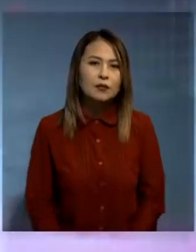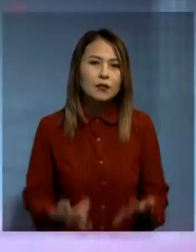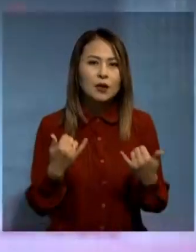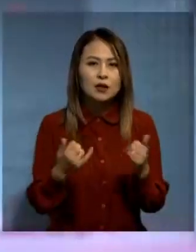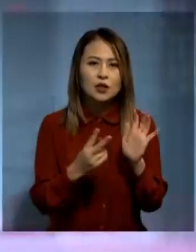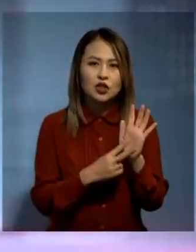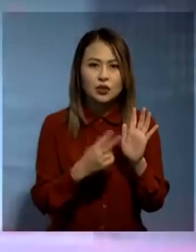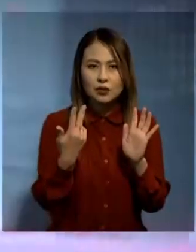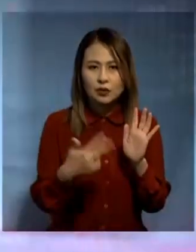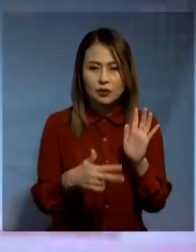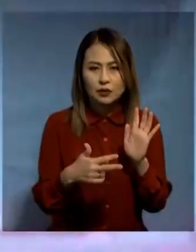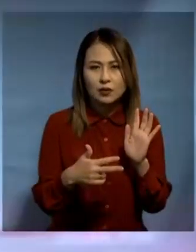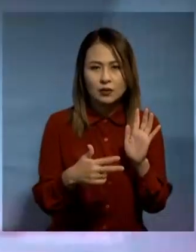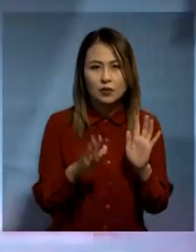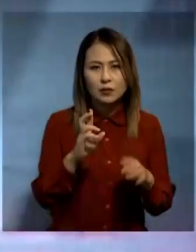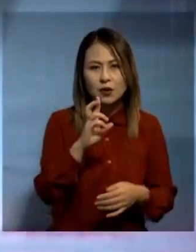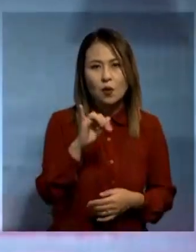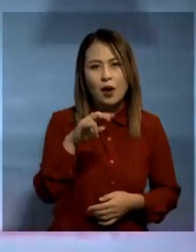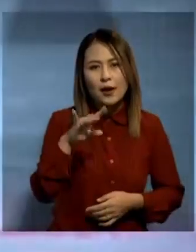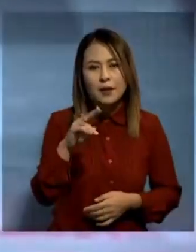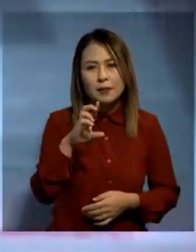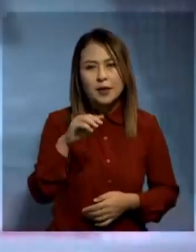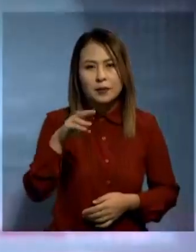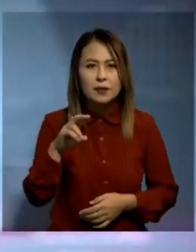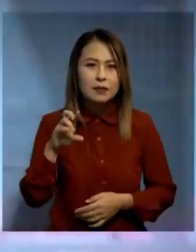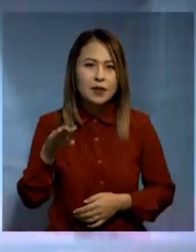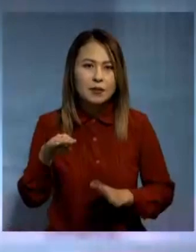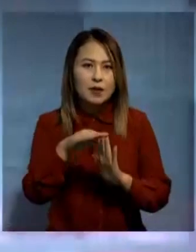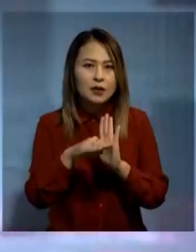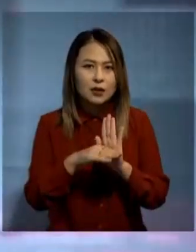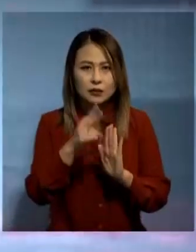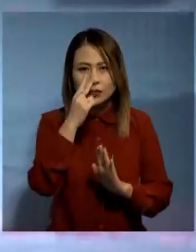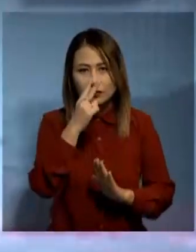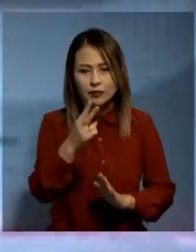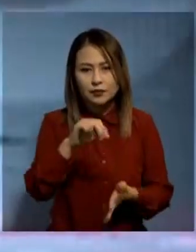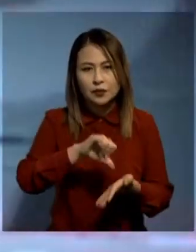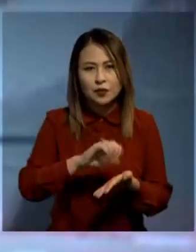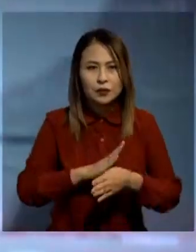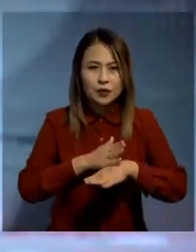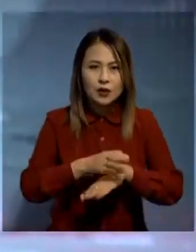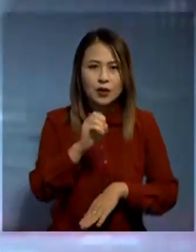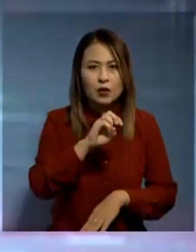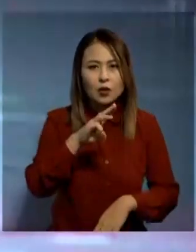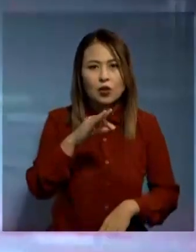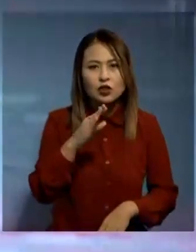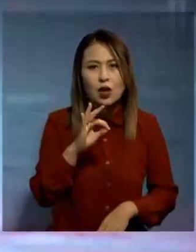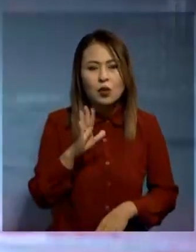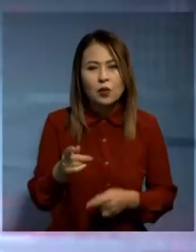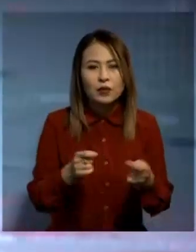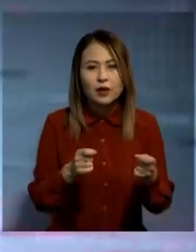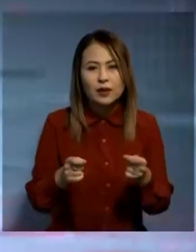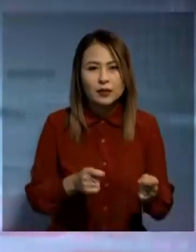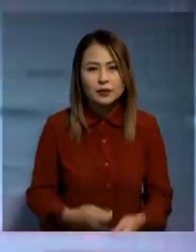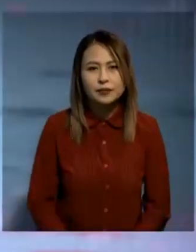Қадірлі көрермен, сағат 19:30-да арнамыздан Берік Уәлимен бетпе-бет бағдарламасын көріңіздер. Студия қонағы Ақтөбе облысының әкімі